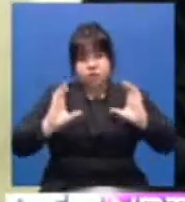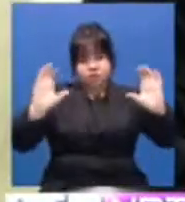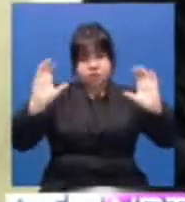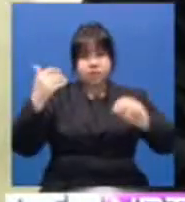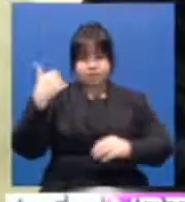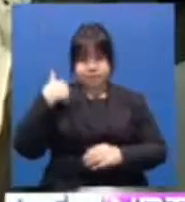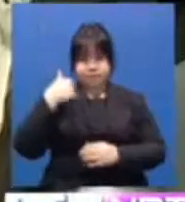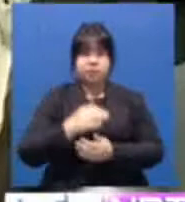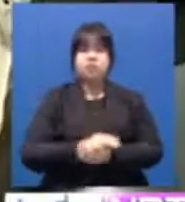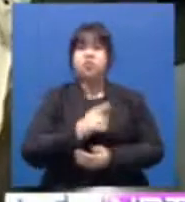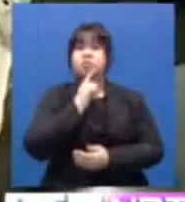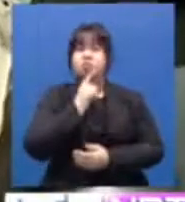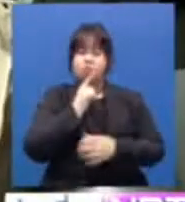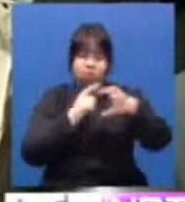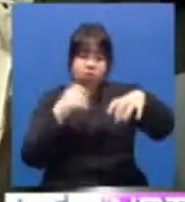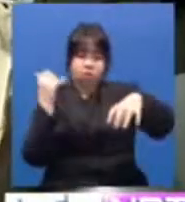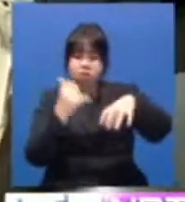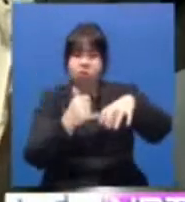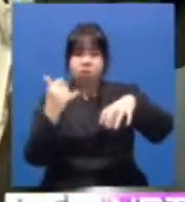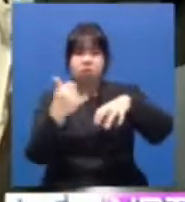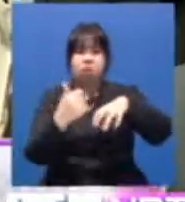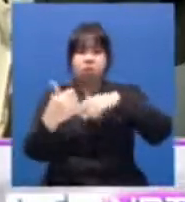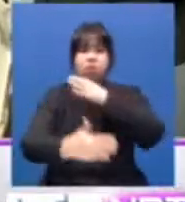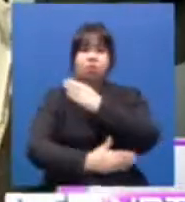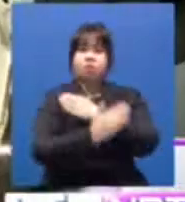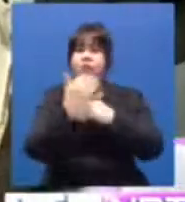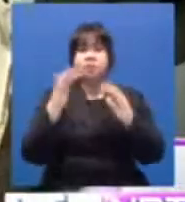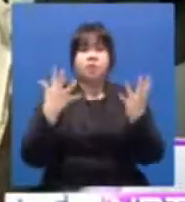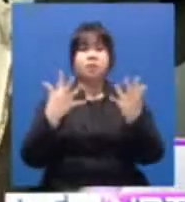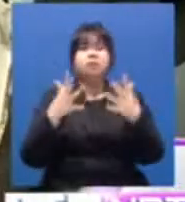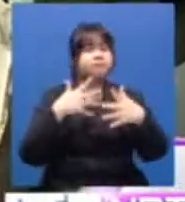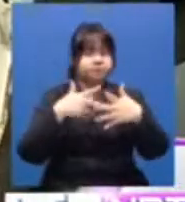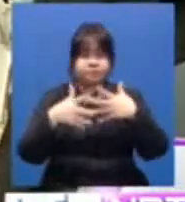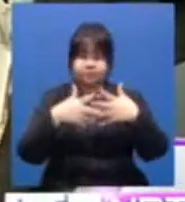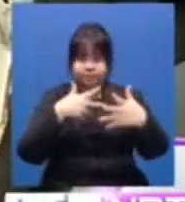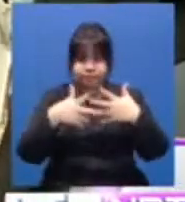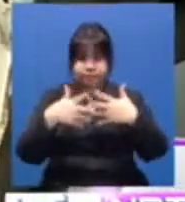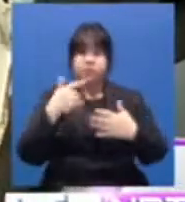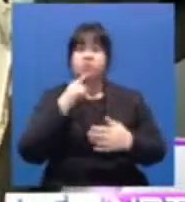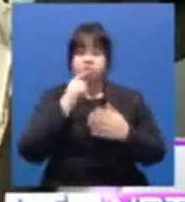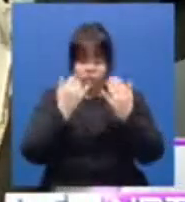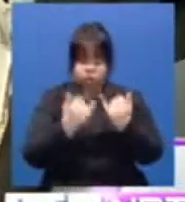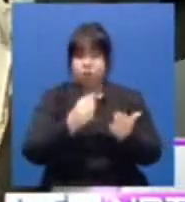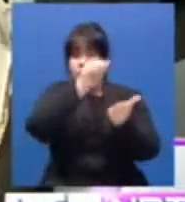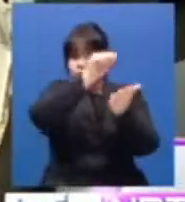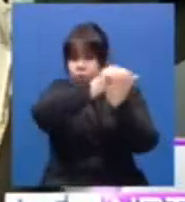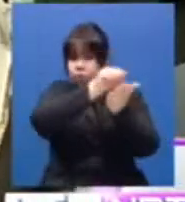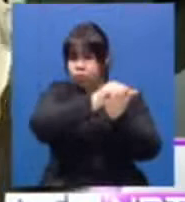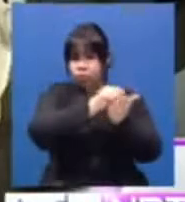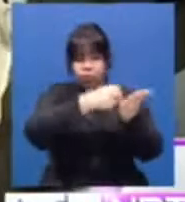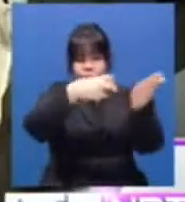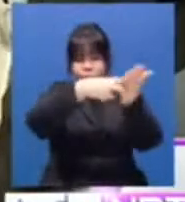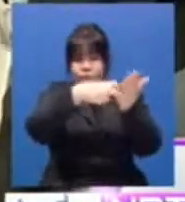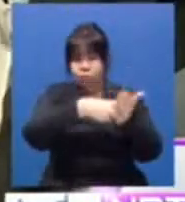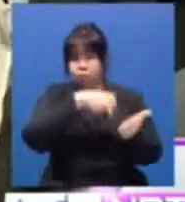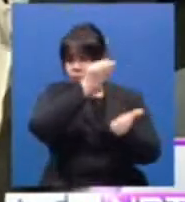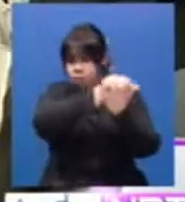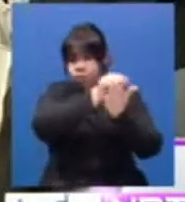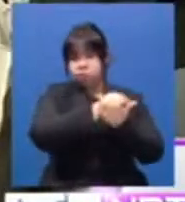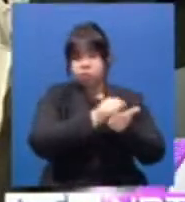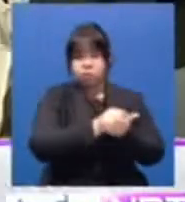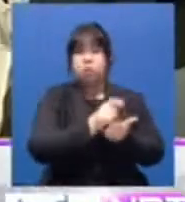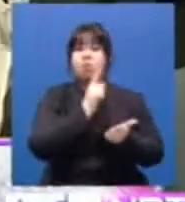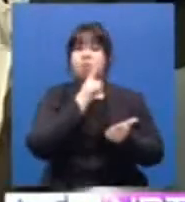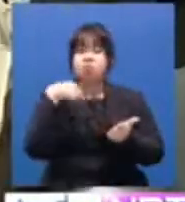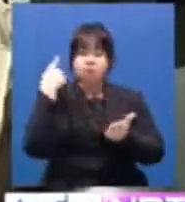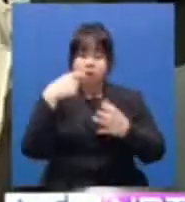ายท่านอาจจะไม่มีโอกาสมาชมที่อินดอร์สเตเดียมหัวหมากขณะนี้มีการจองบัตรเป็นจำนวนมากแล้วนะครับสำหรับคนซึ่งไม่สามารถ